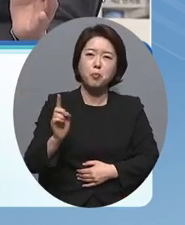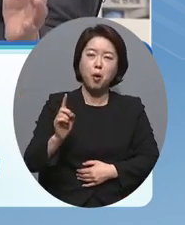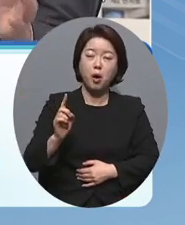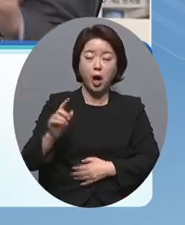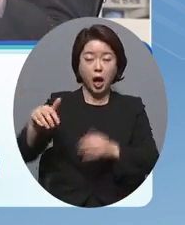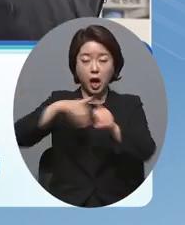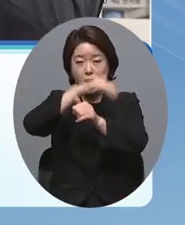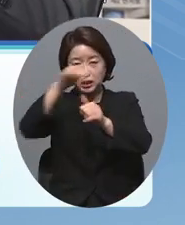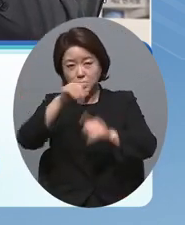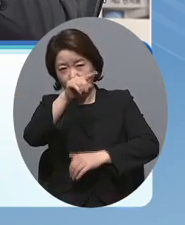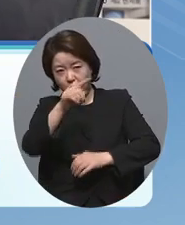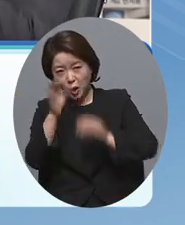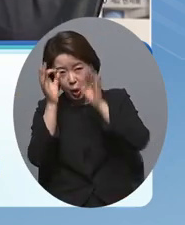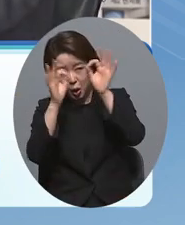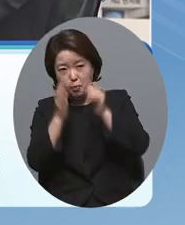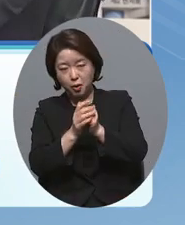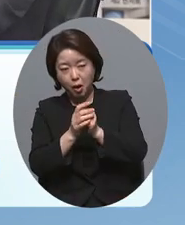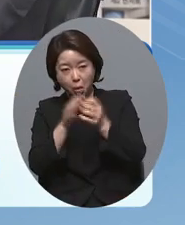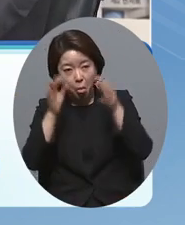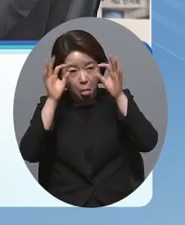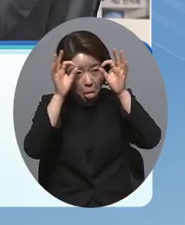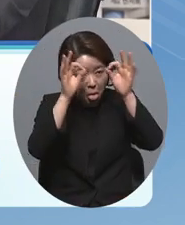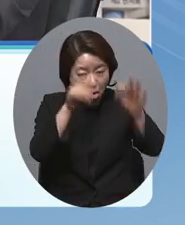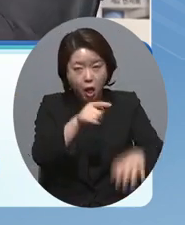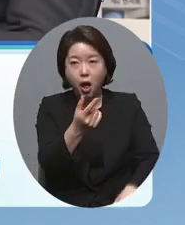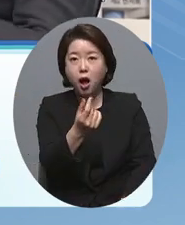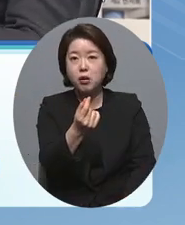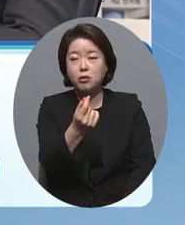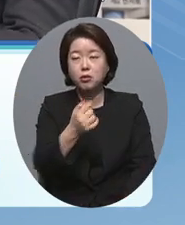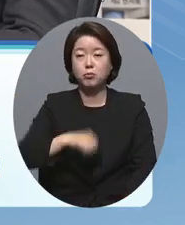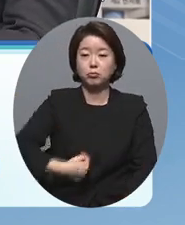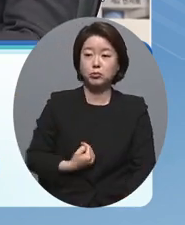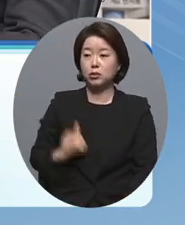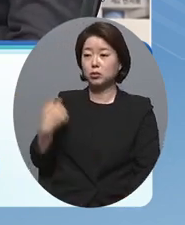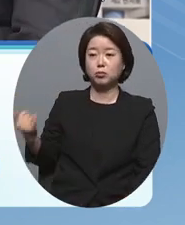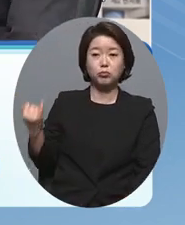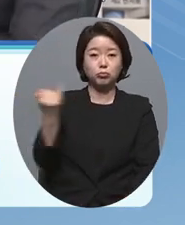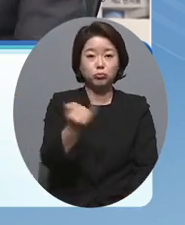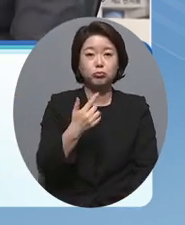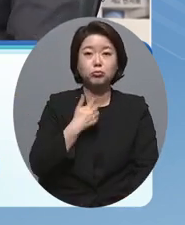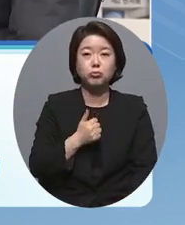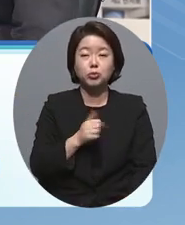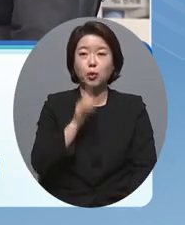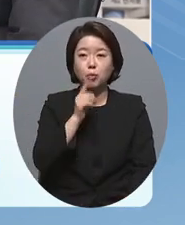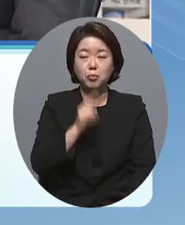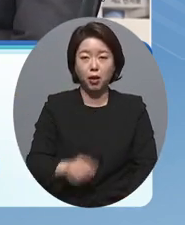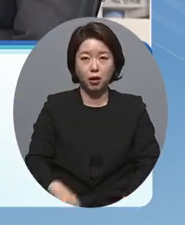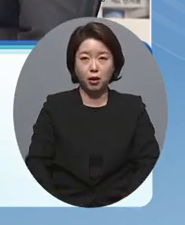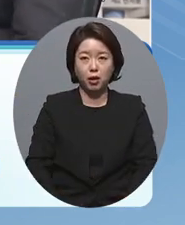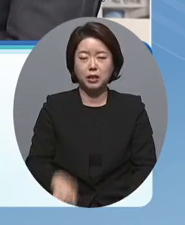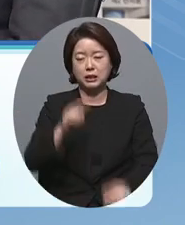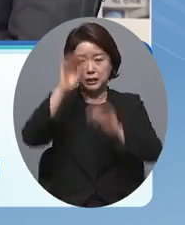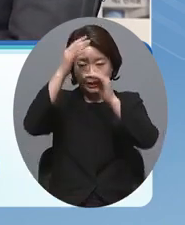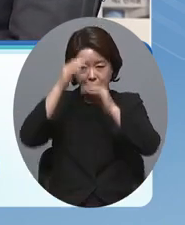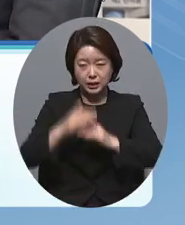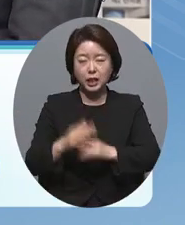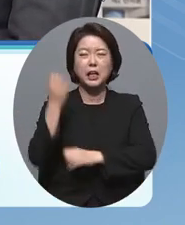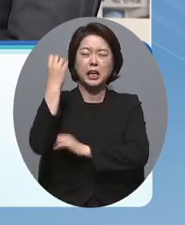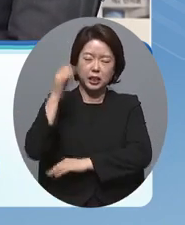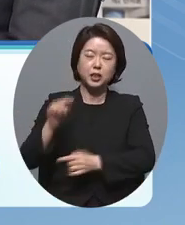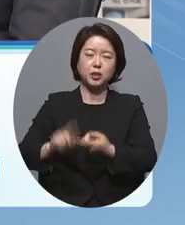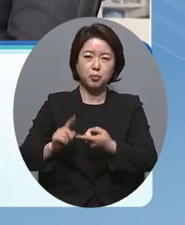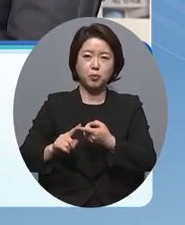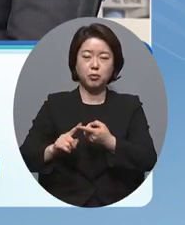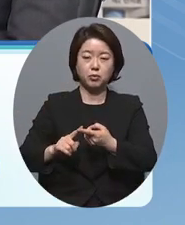상황을 마치 무슨 내시경으로 들여다보듯이 그러니까 본인이 현장에 있었다고 주장을 하니까 그렇게 하는 내용이 기본이에요. 네.